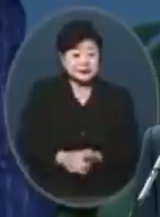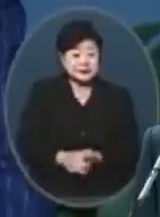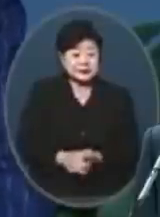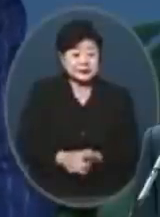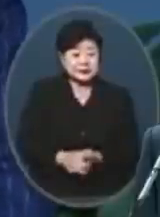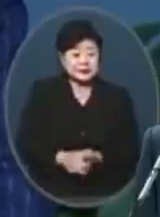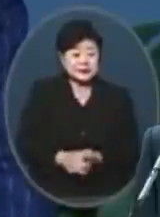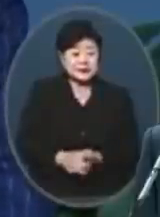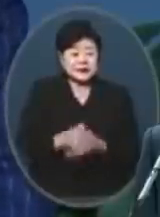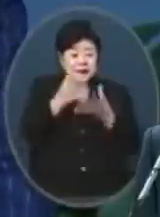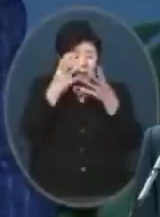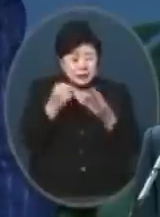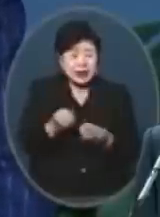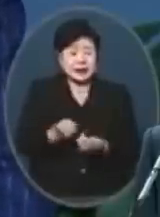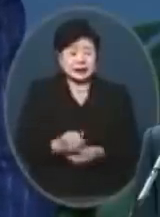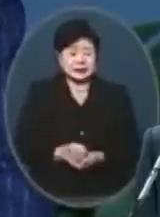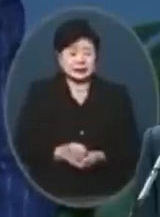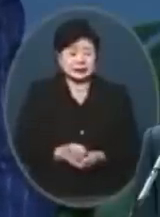한정 없는 대가를